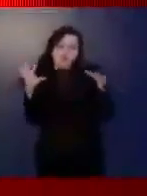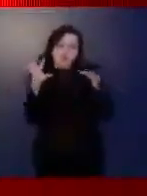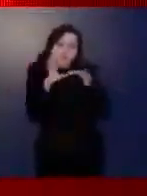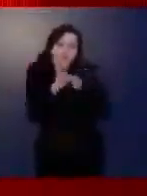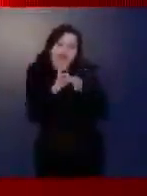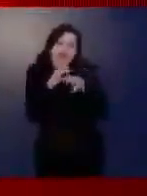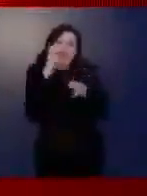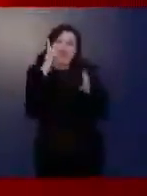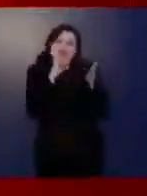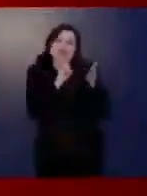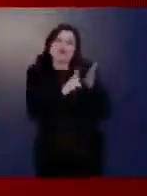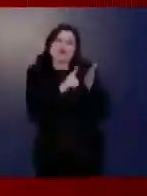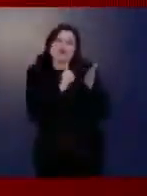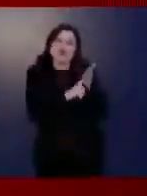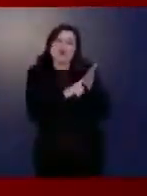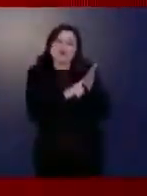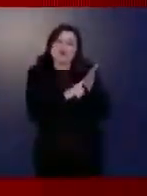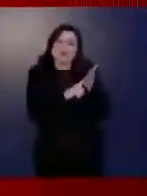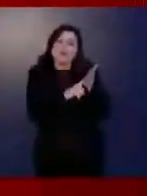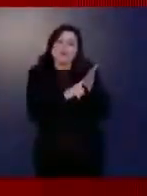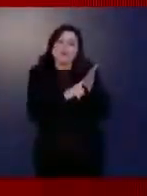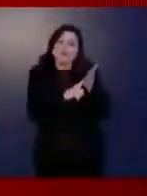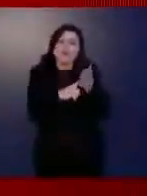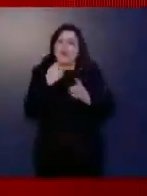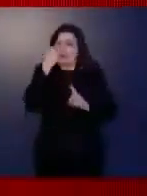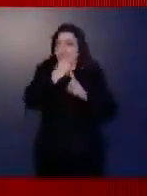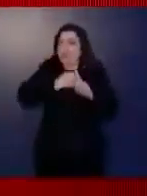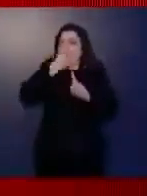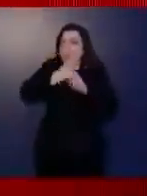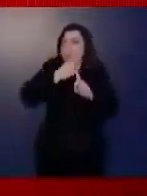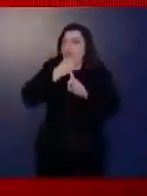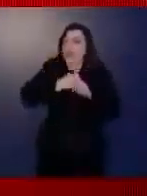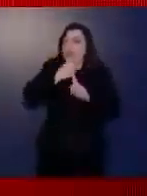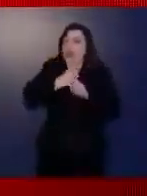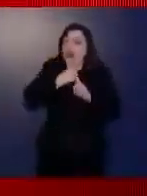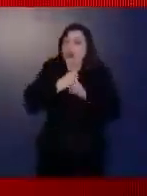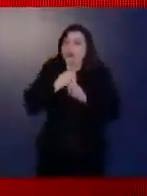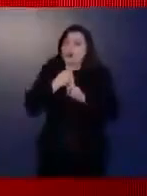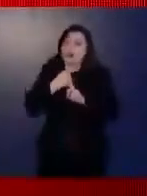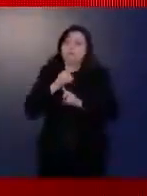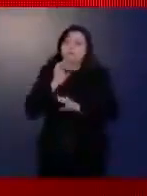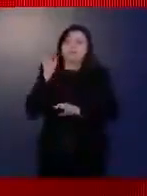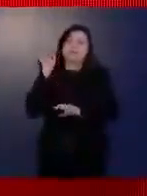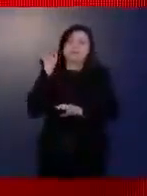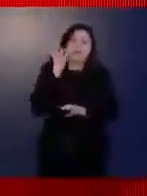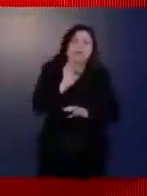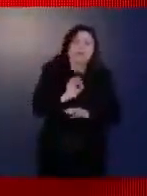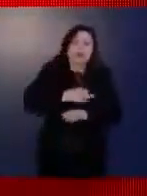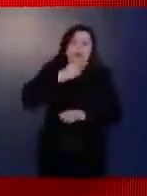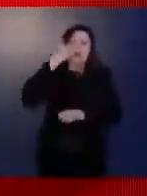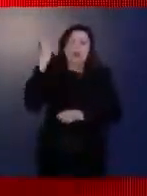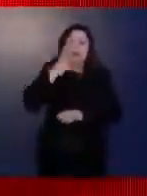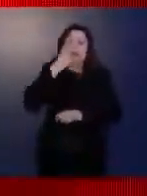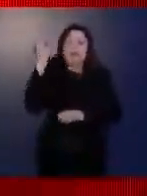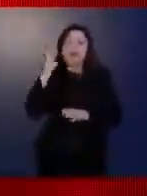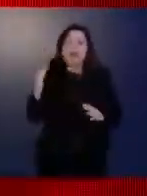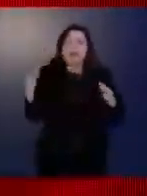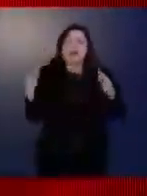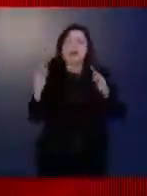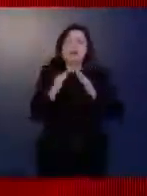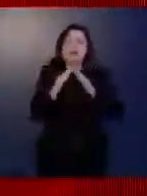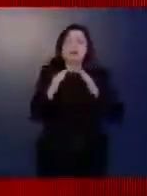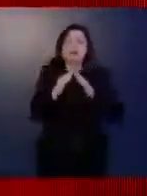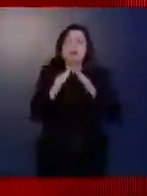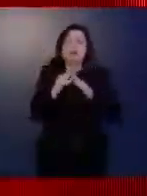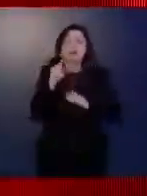και έναν αγώνα για την επικράτηση του δικαιώματος στη στέγη, ένα κοινωνικό